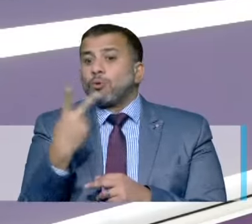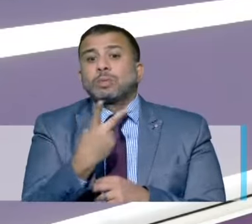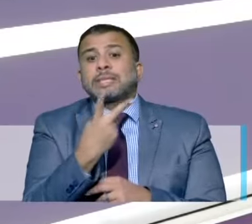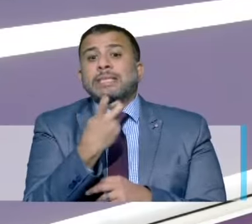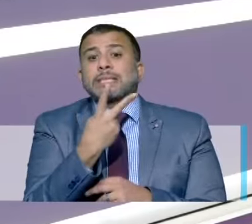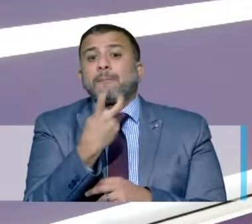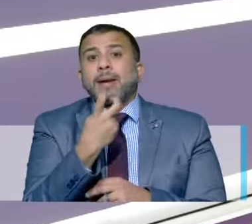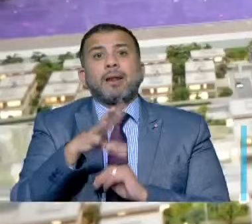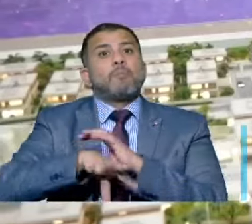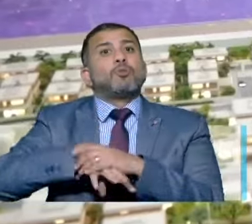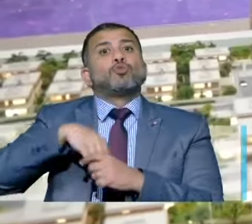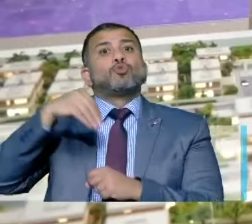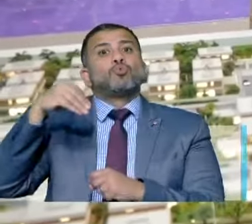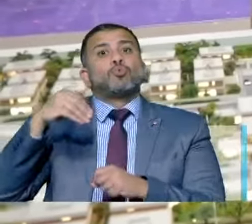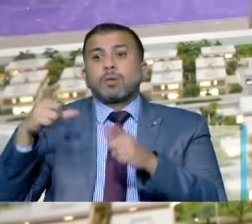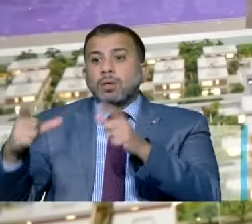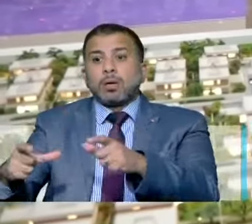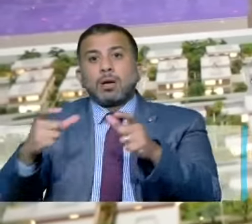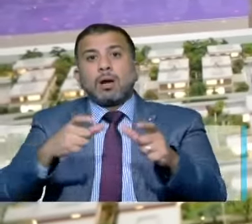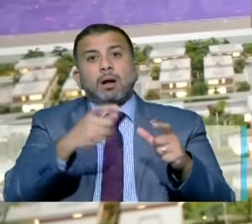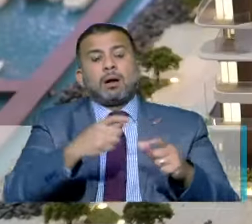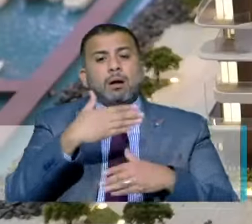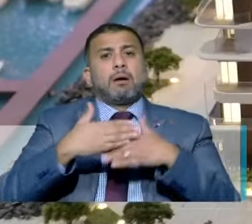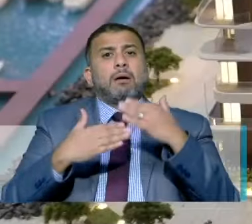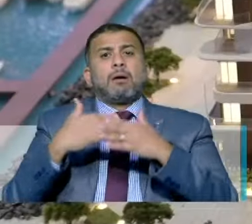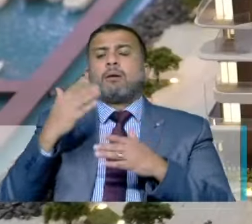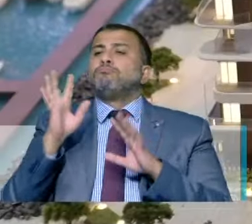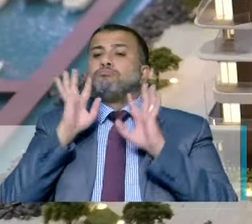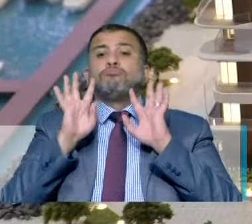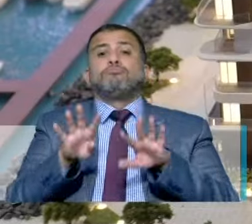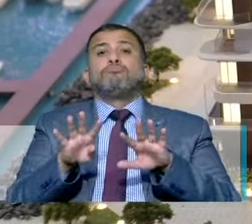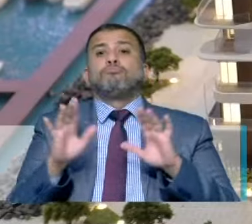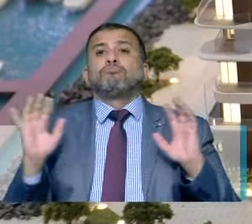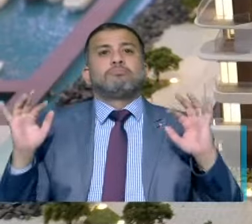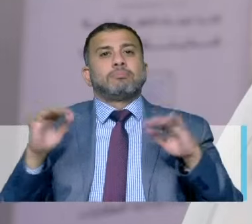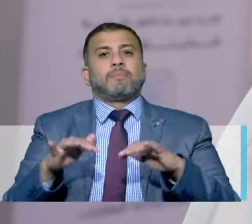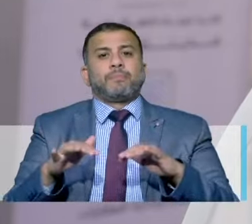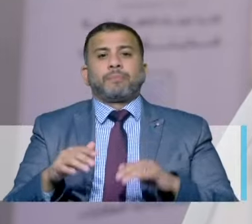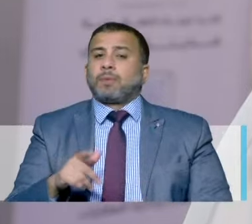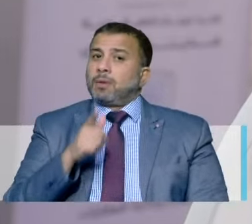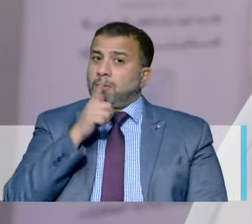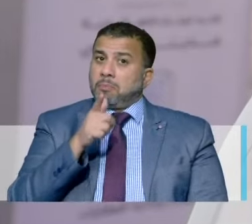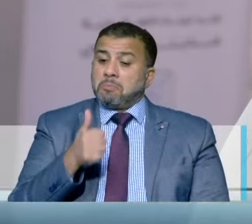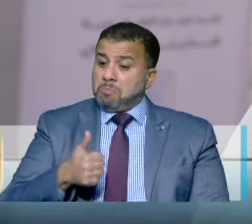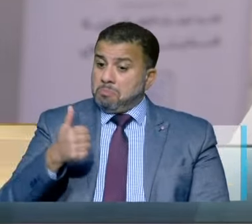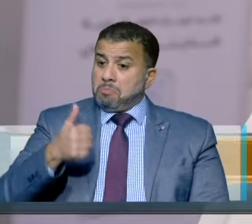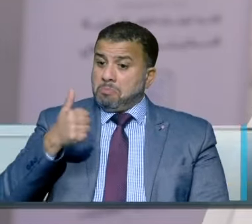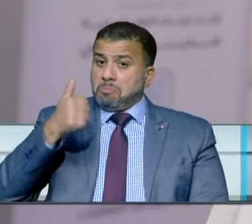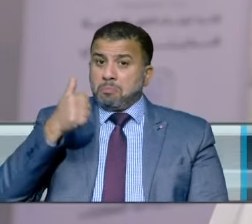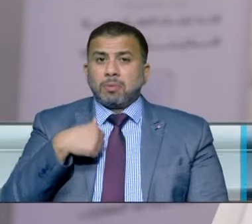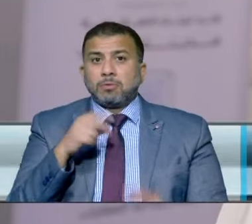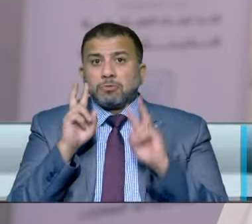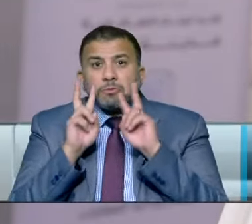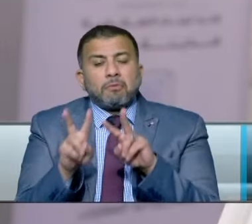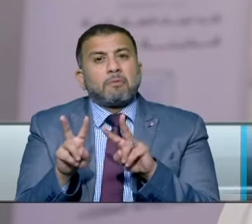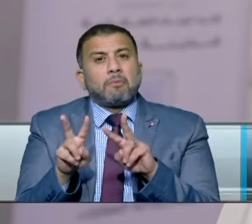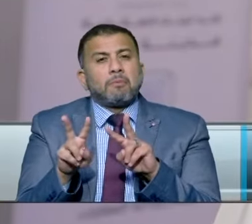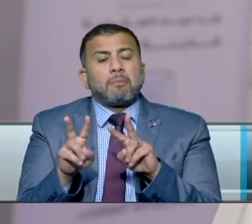372 مشروعاً عقارياً أمام الزوار. الإنجازات صراحة والصفقات جداً